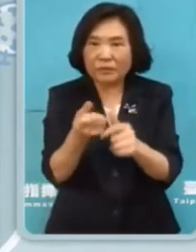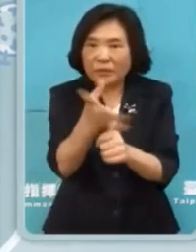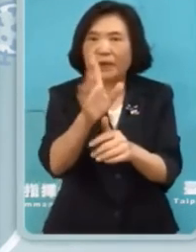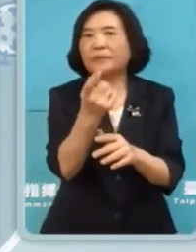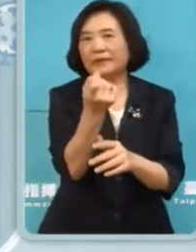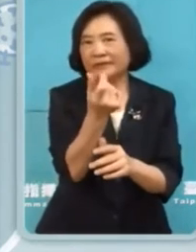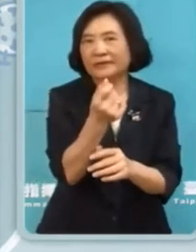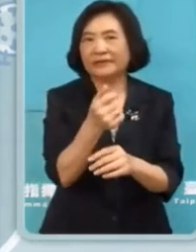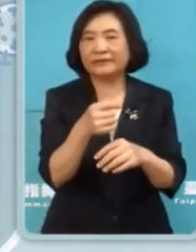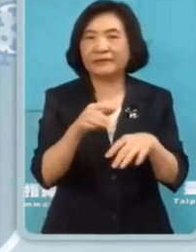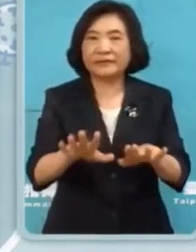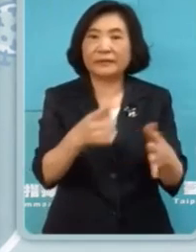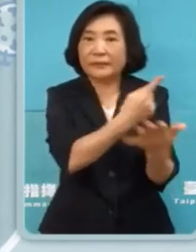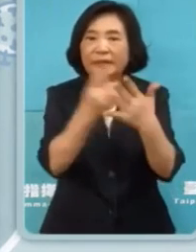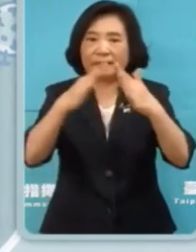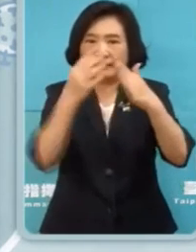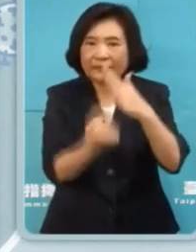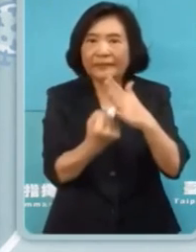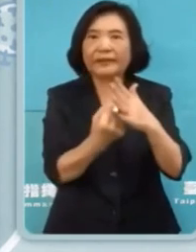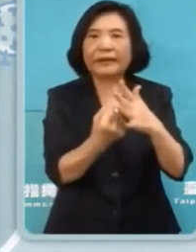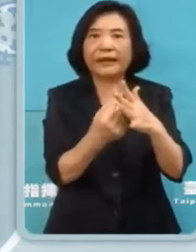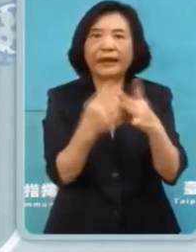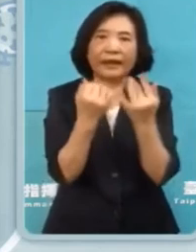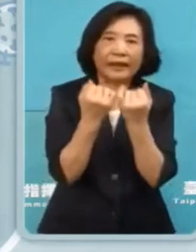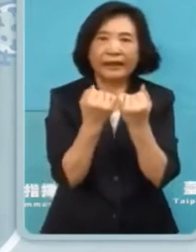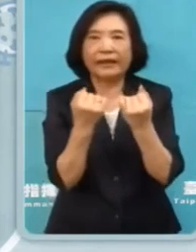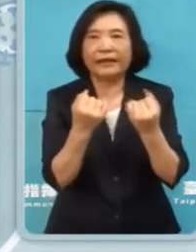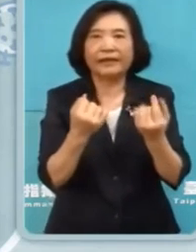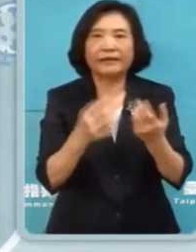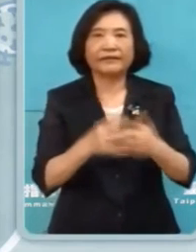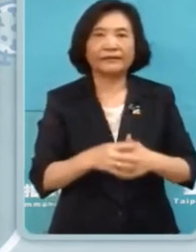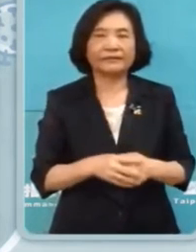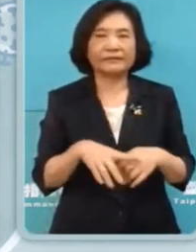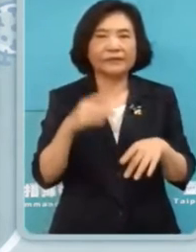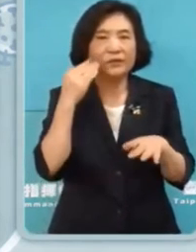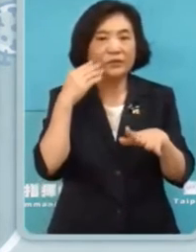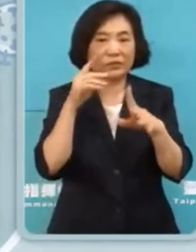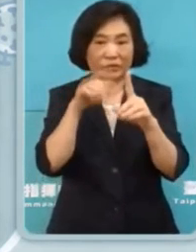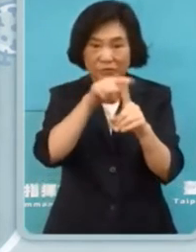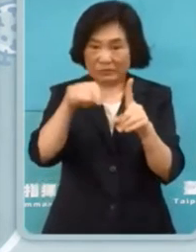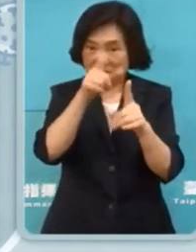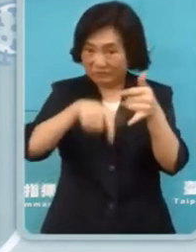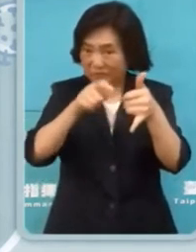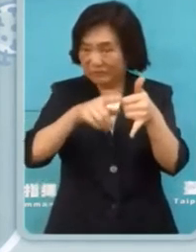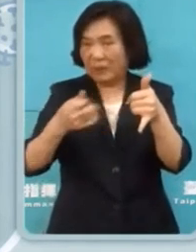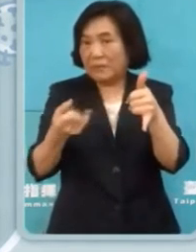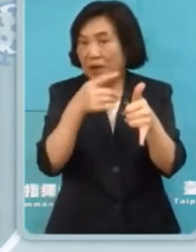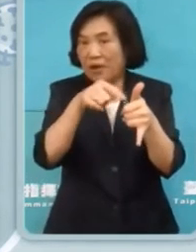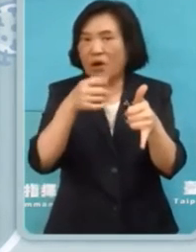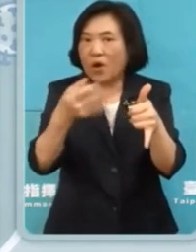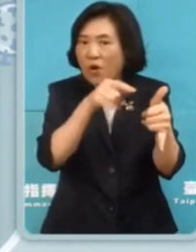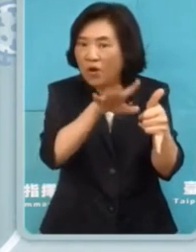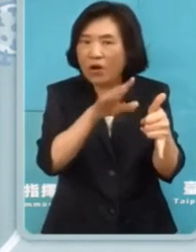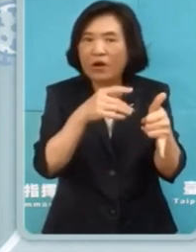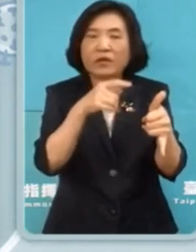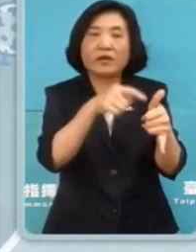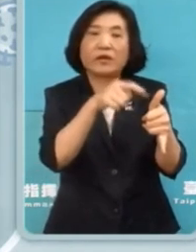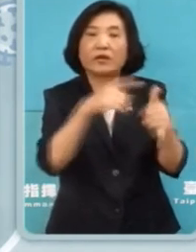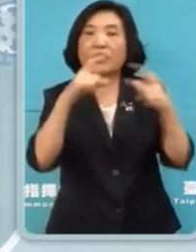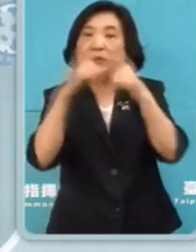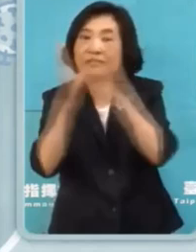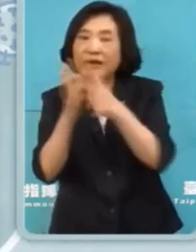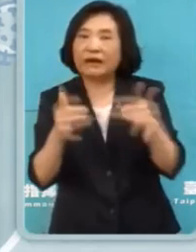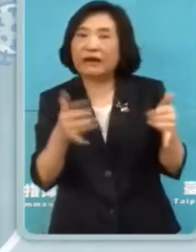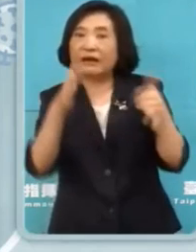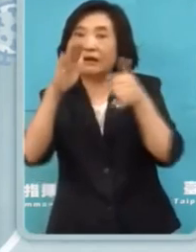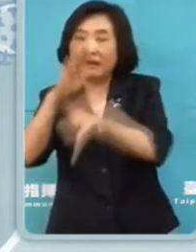但是因为大家现在都窝在家里，你知道，所以要是一个人感染回到家里，因为大家都在